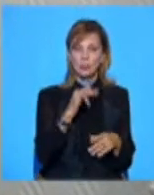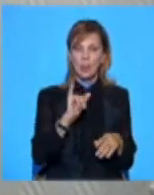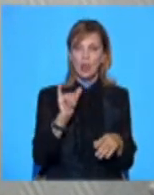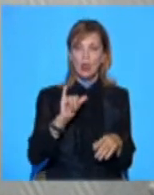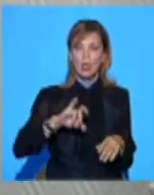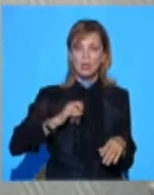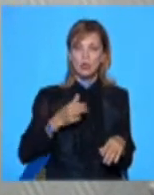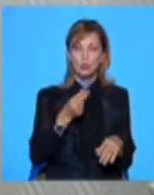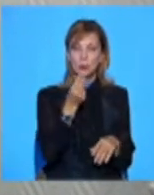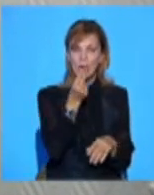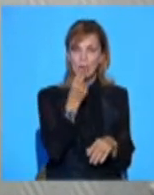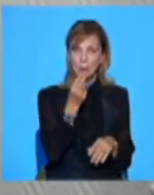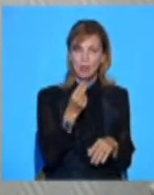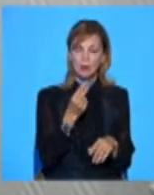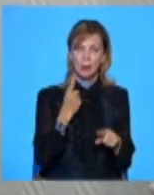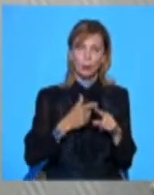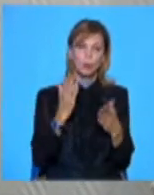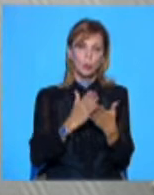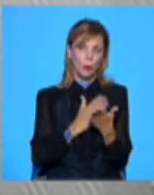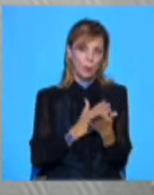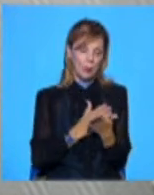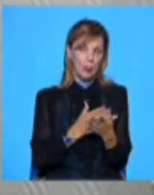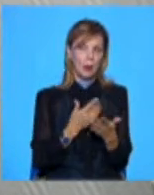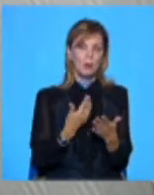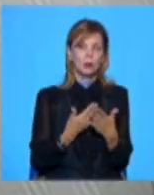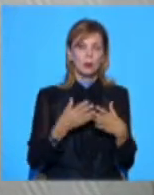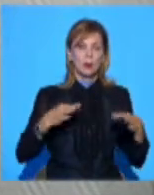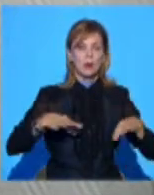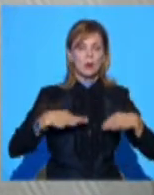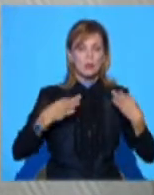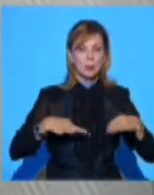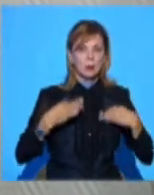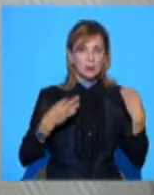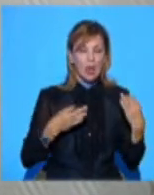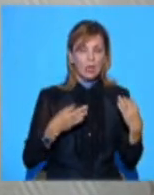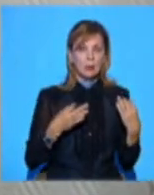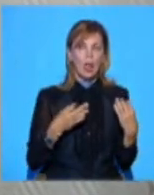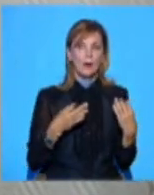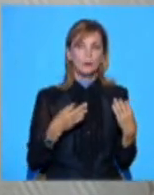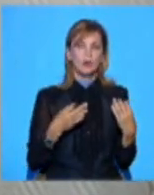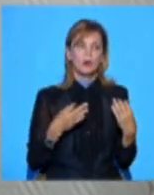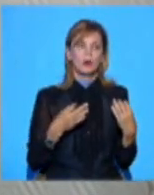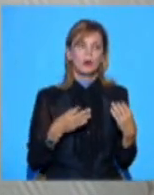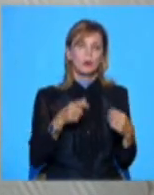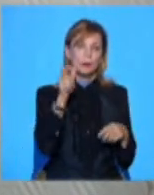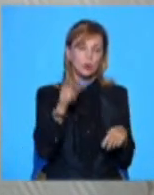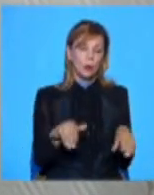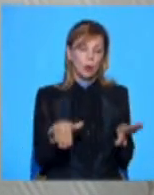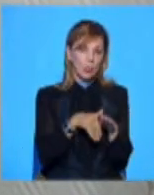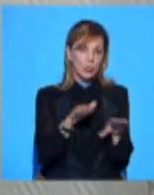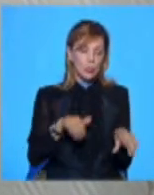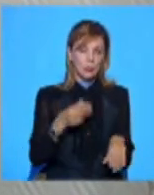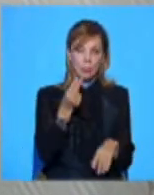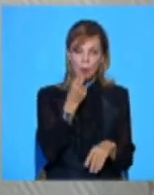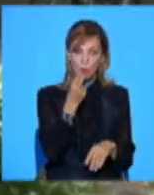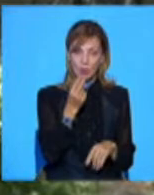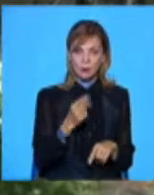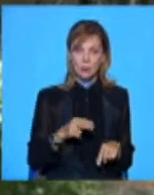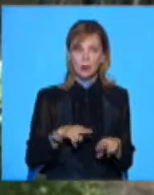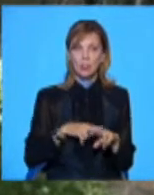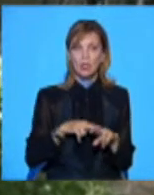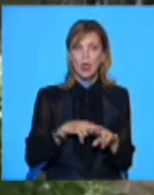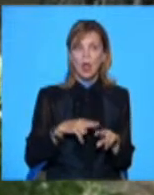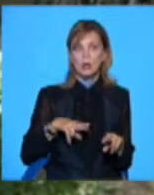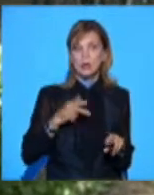alimentelor incriminate, starea de sănătate a personalului deservant, condițiile igienico-sanitare ale obiectivului, identificarea